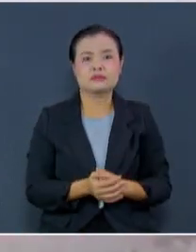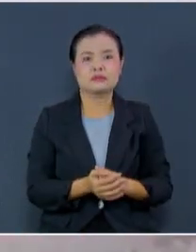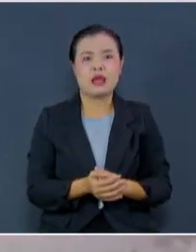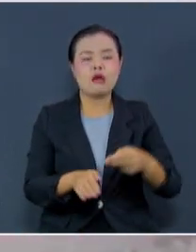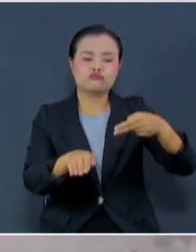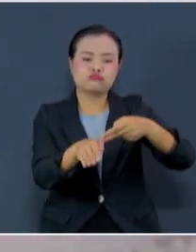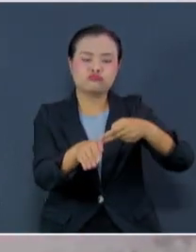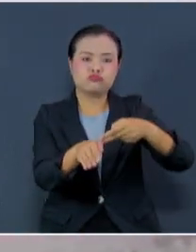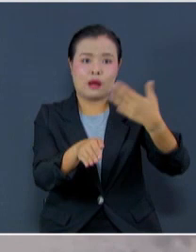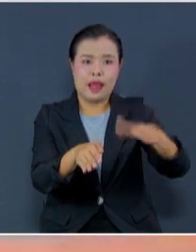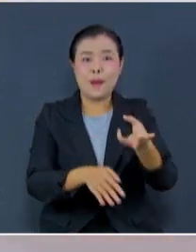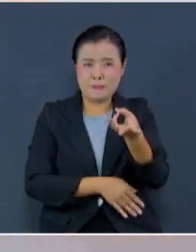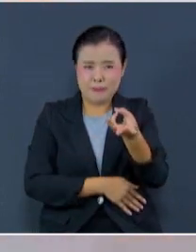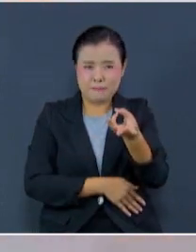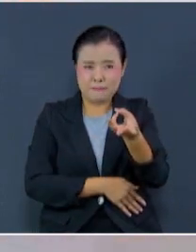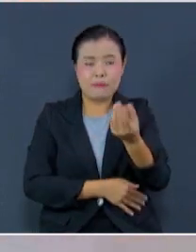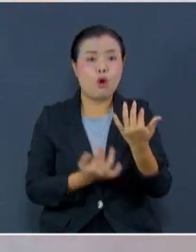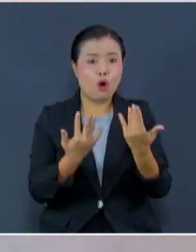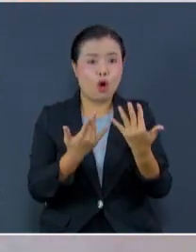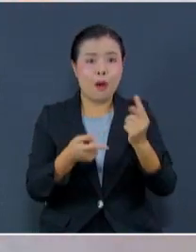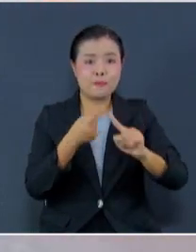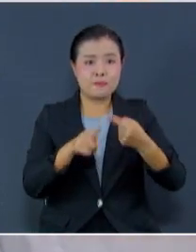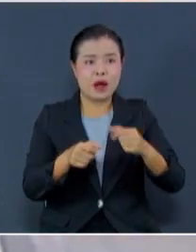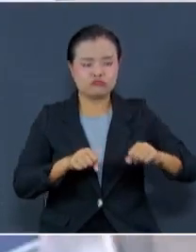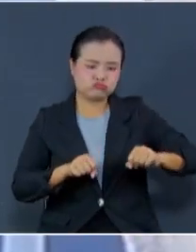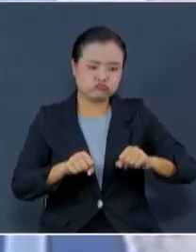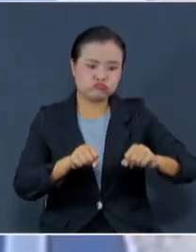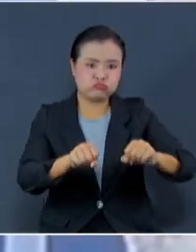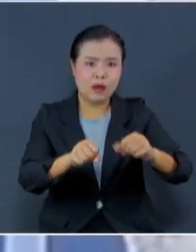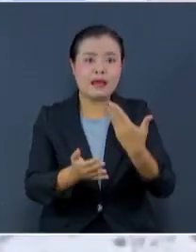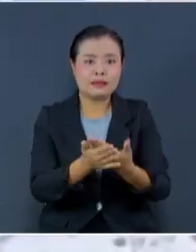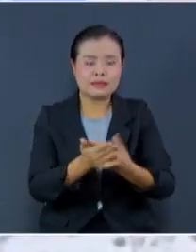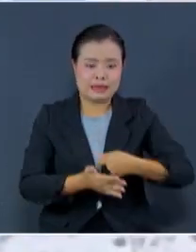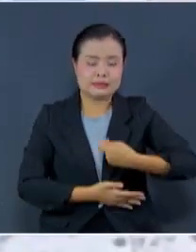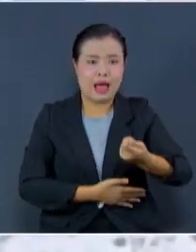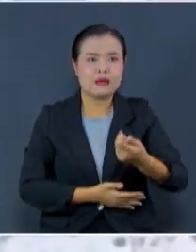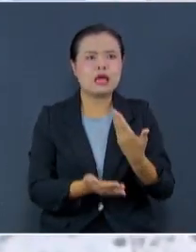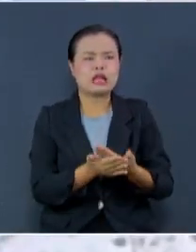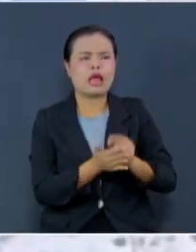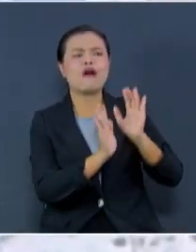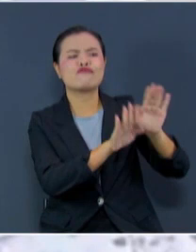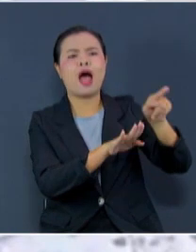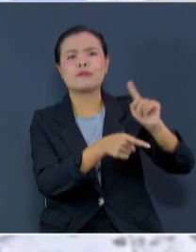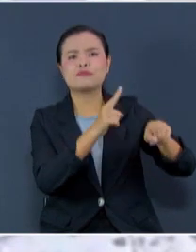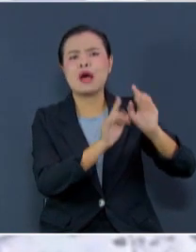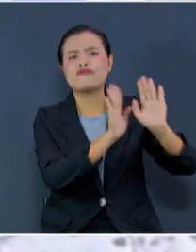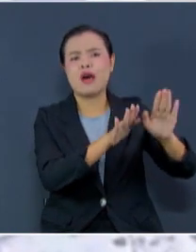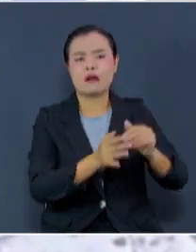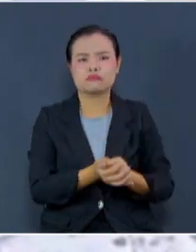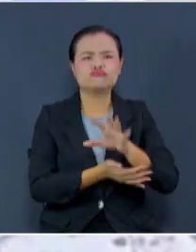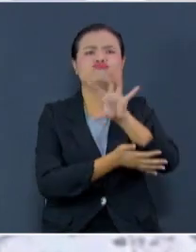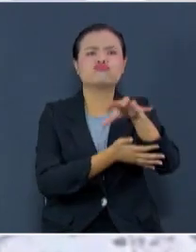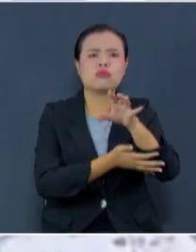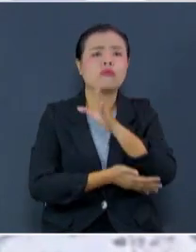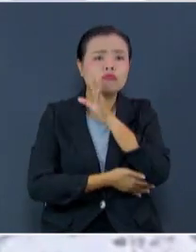งานปั๊มก็บอกครับรอแป๊บหนึ่งเพื่อนกำลังขี่มอเตอร์ไซค์ตามมาจ่ายเงินให้พอดีกระเป๋าตังค์ไปอยู่กับเพื่อนอีกคนนึงนี่ออกอุบายอีก